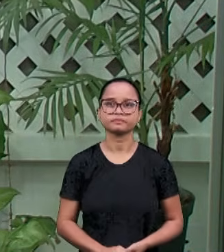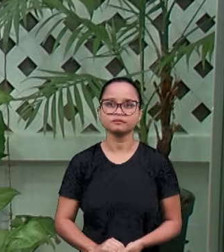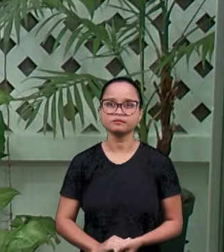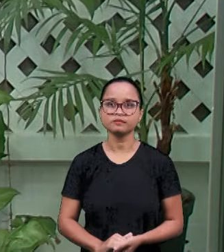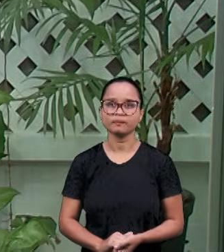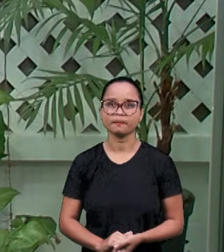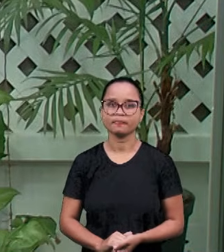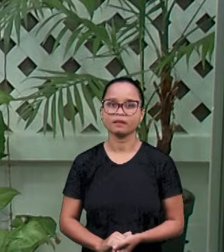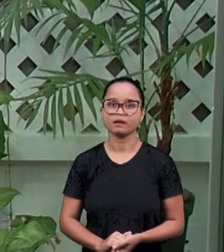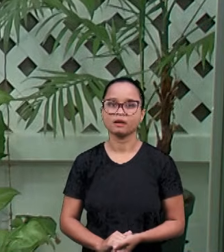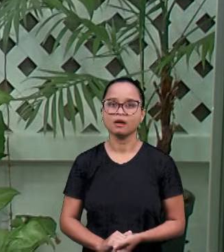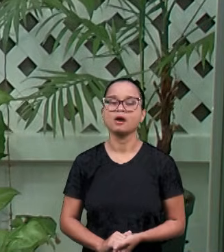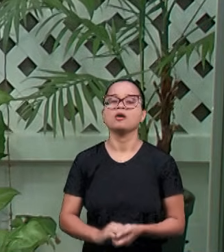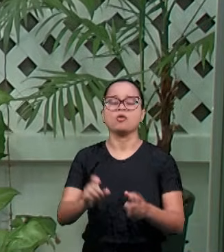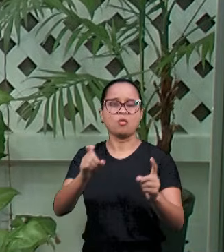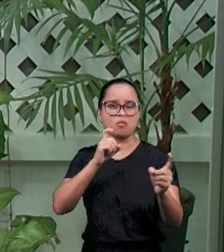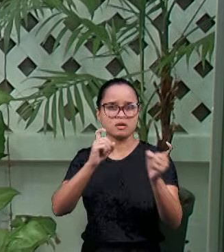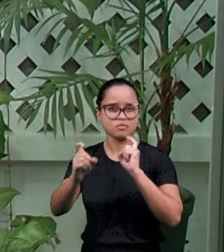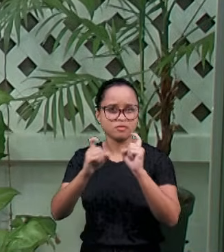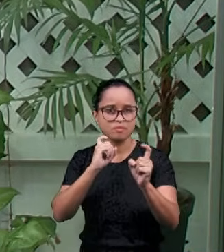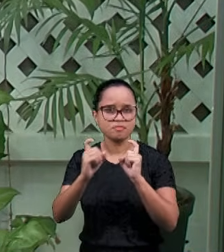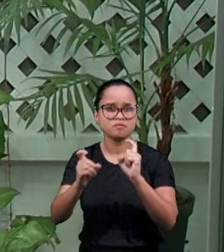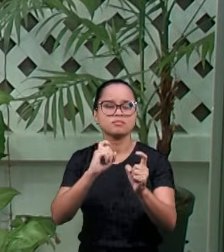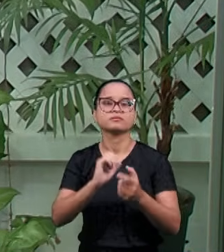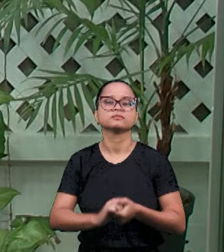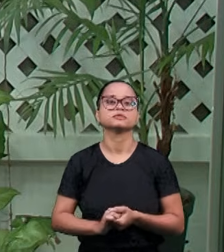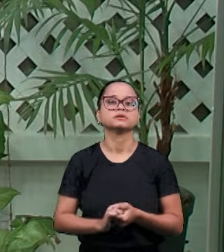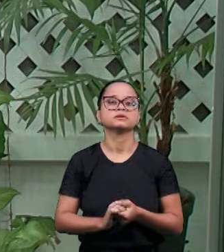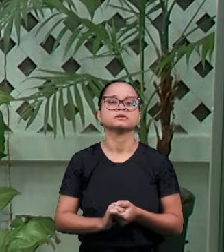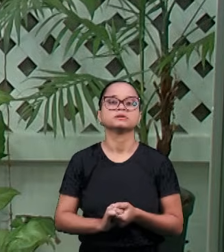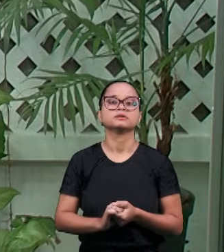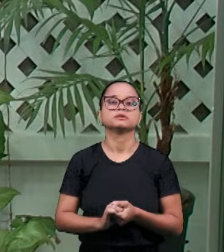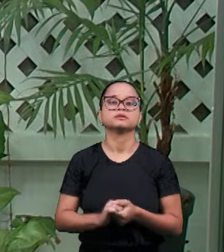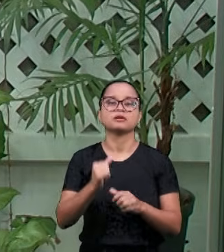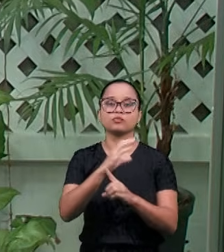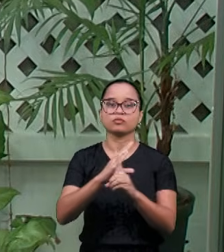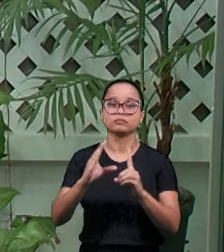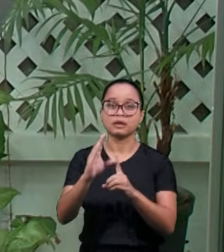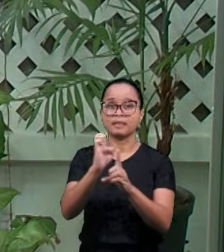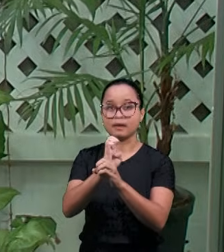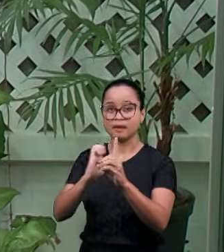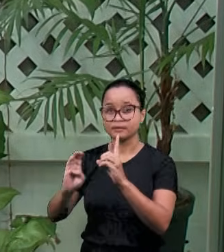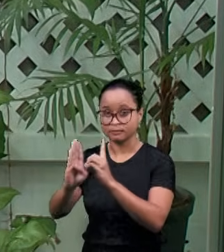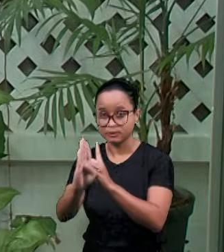avec les réunions de l'école biblique dominicale,